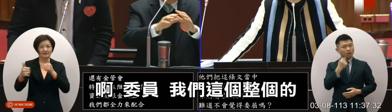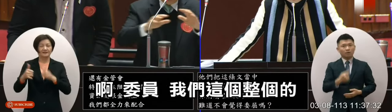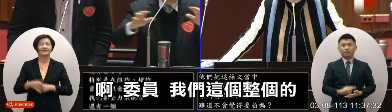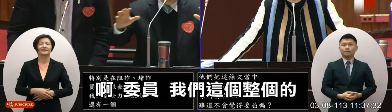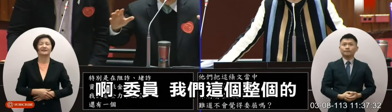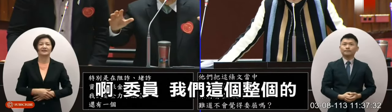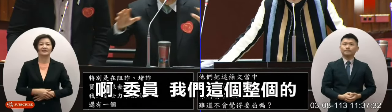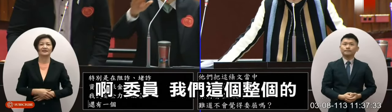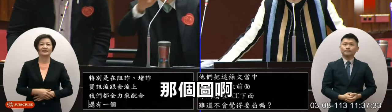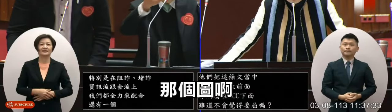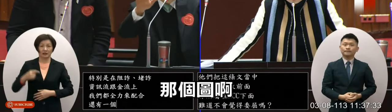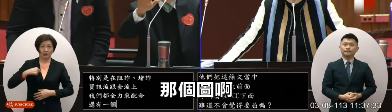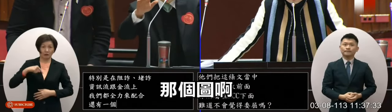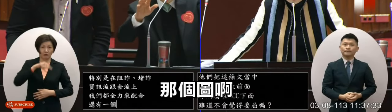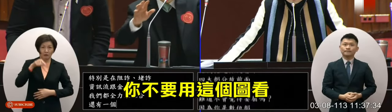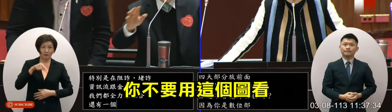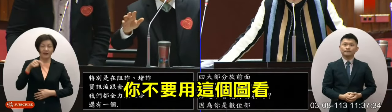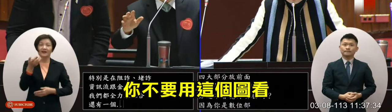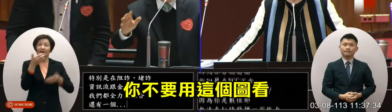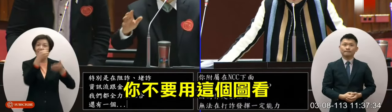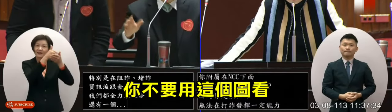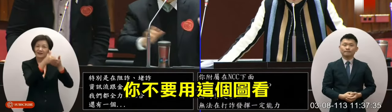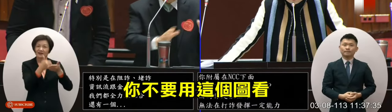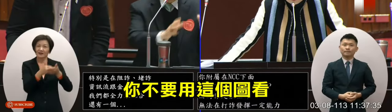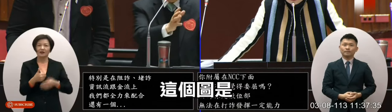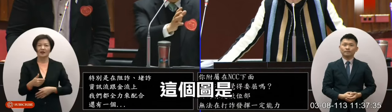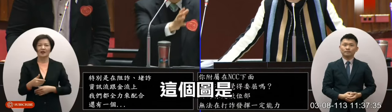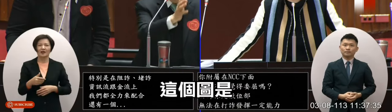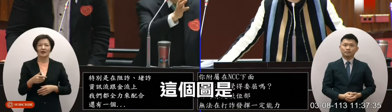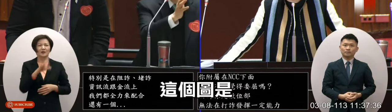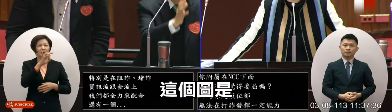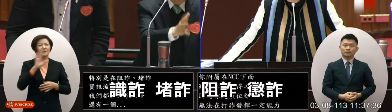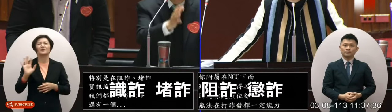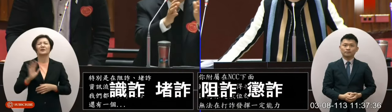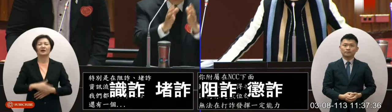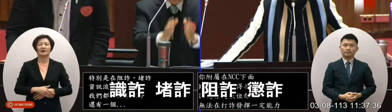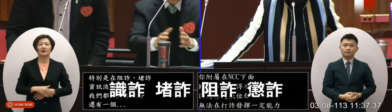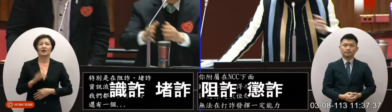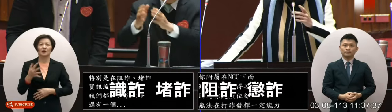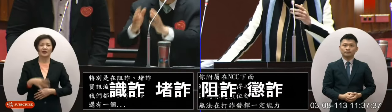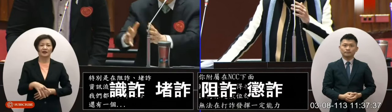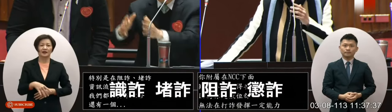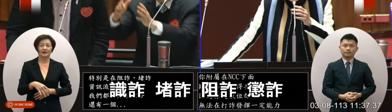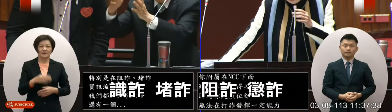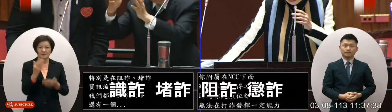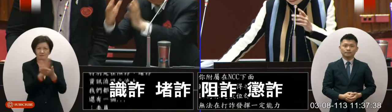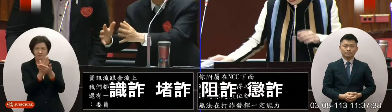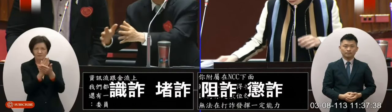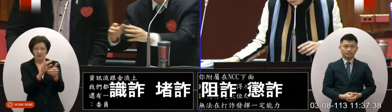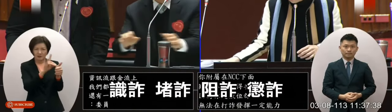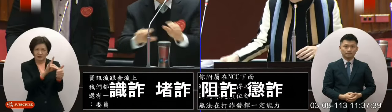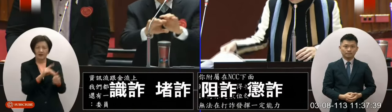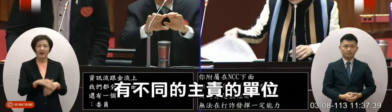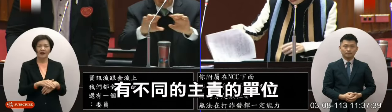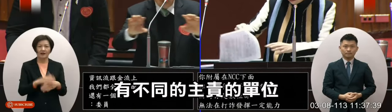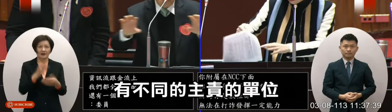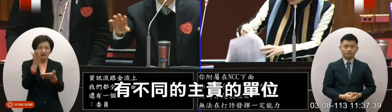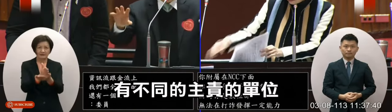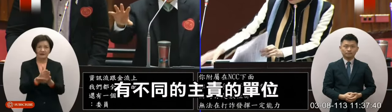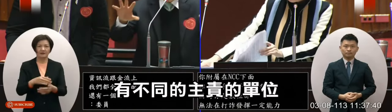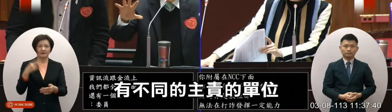个整个的那个图啊，你不要用这个图看了、这个图是市诈、主诈、赌诈跟惩诈有